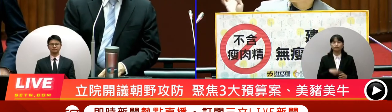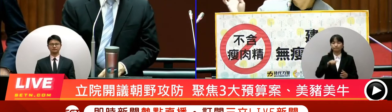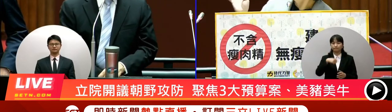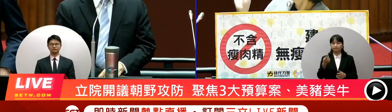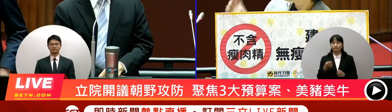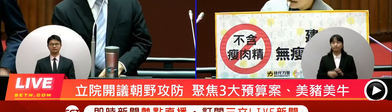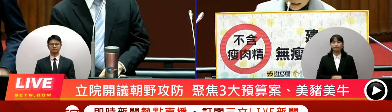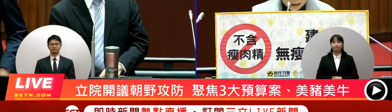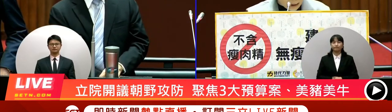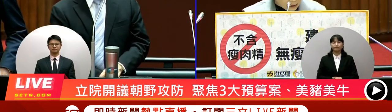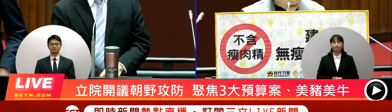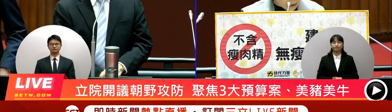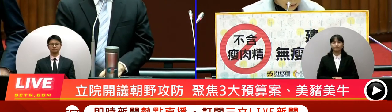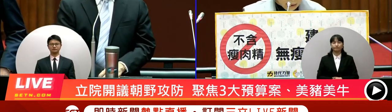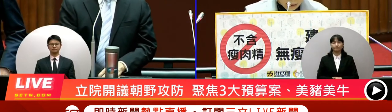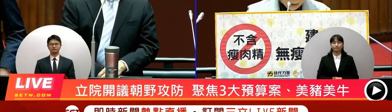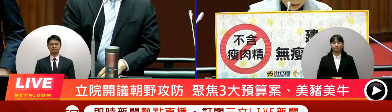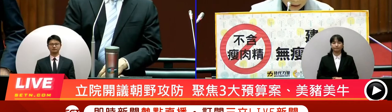哈，